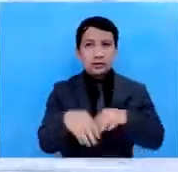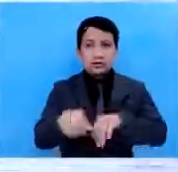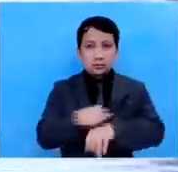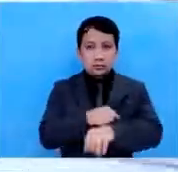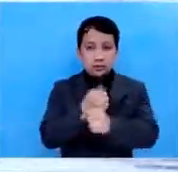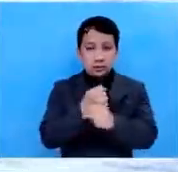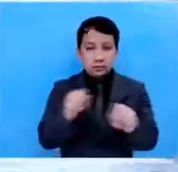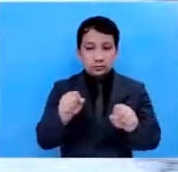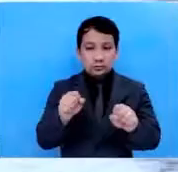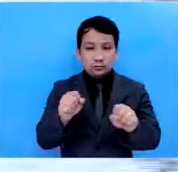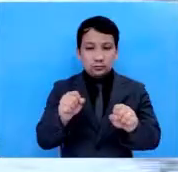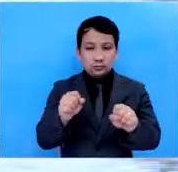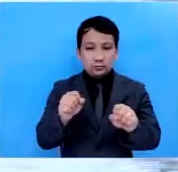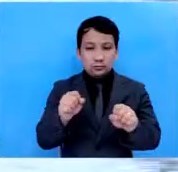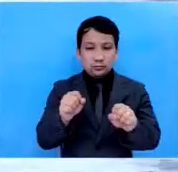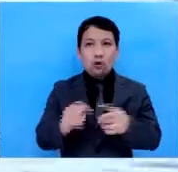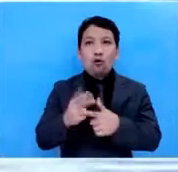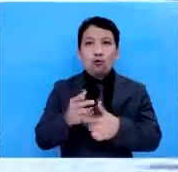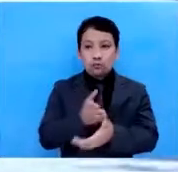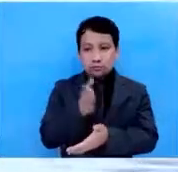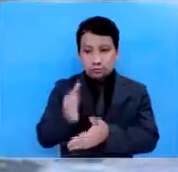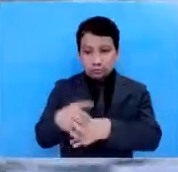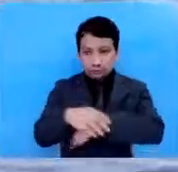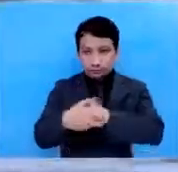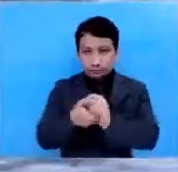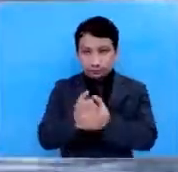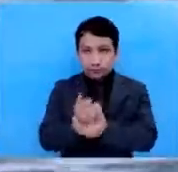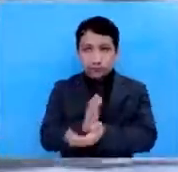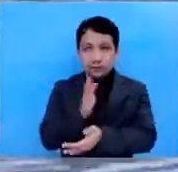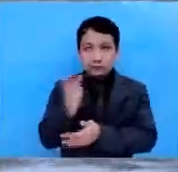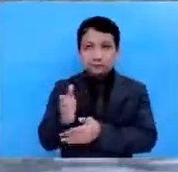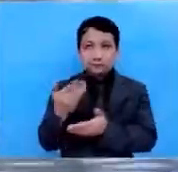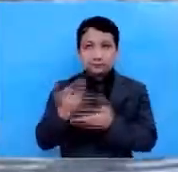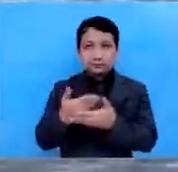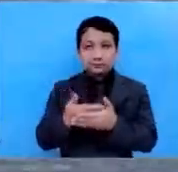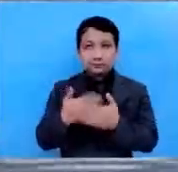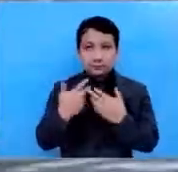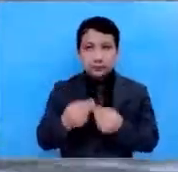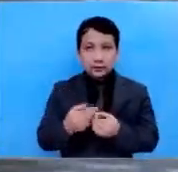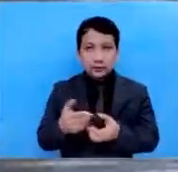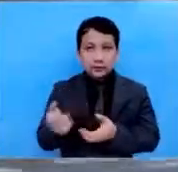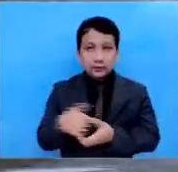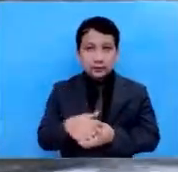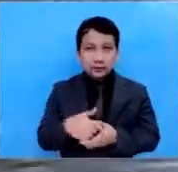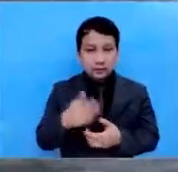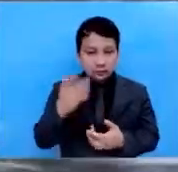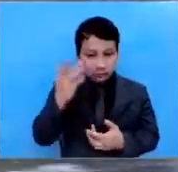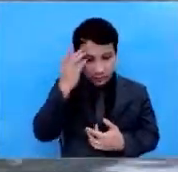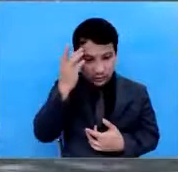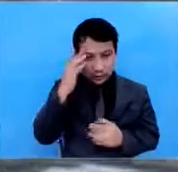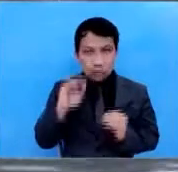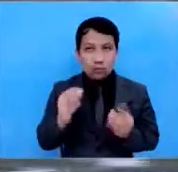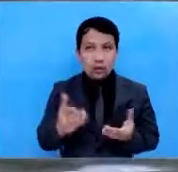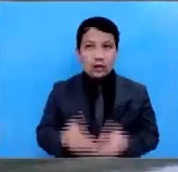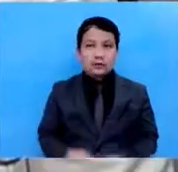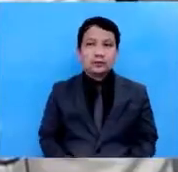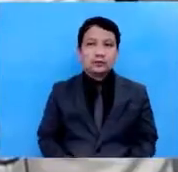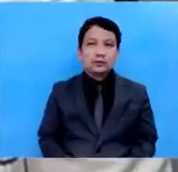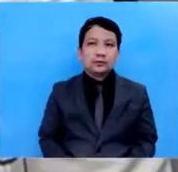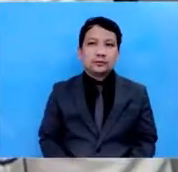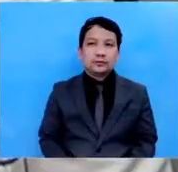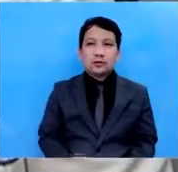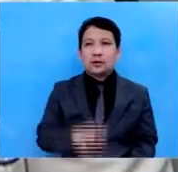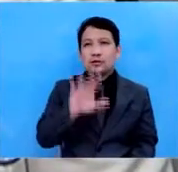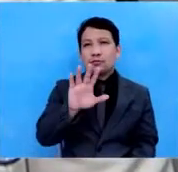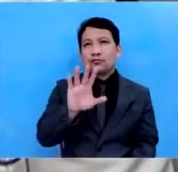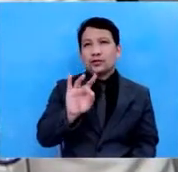wala, hugasan lagat ang paa at agad na bumunta sa pinakamalapit na health center, may sintomas man o wala. Within 48